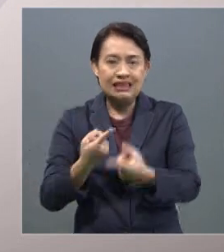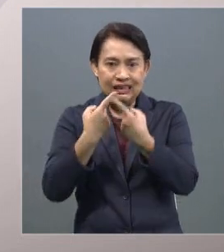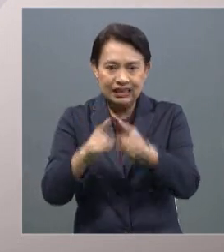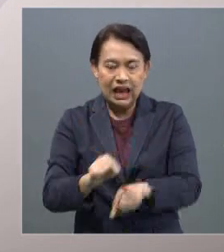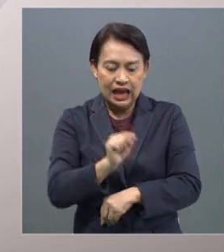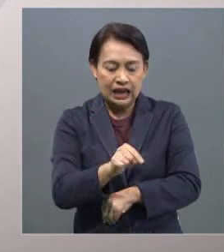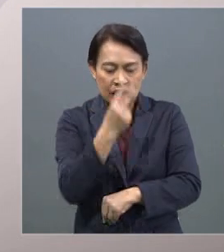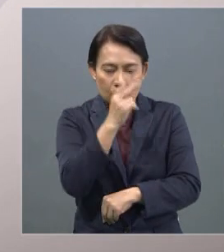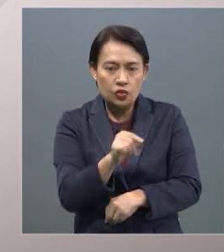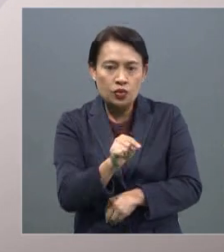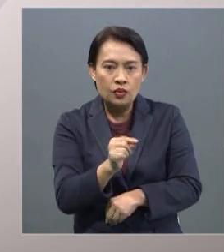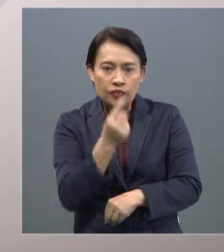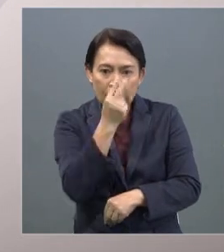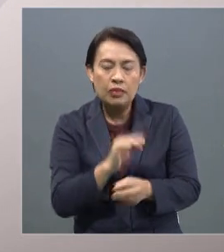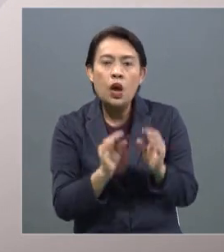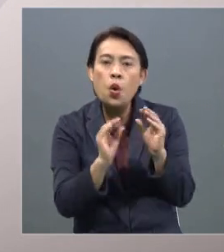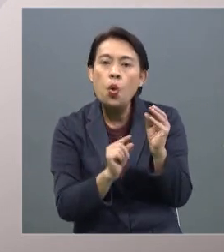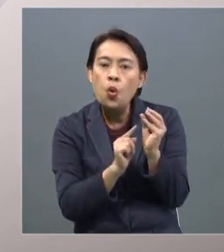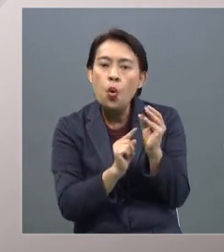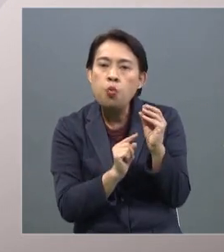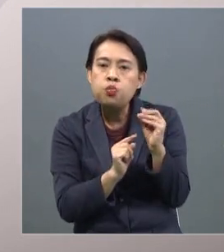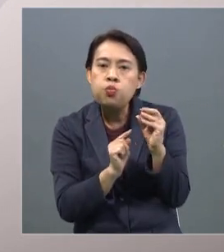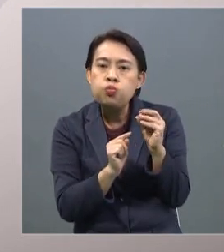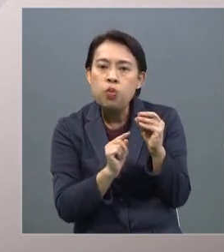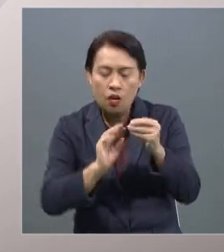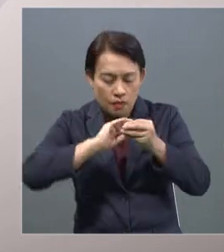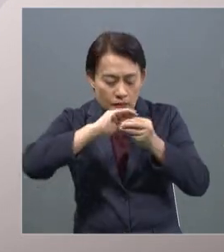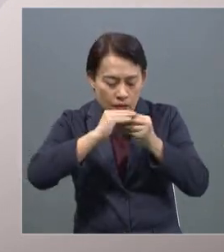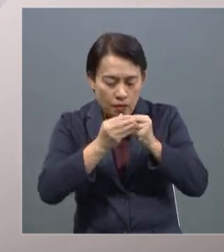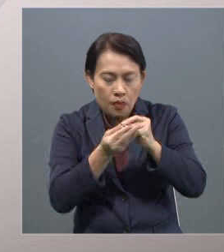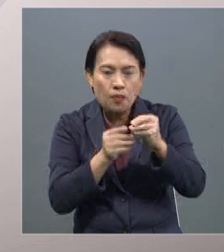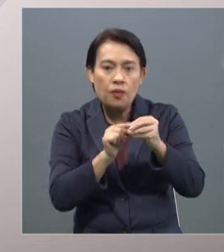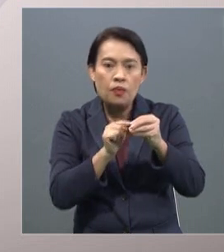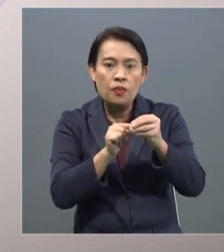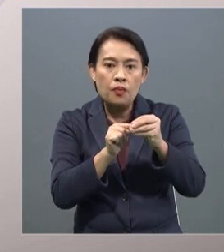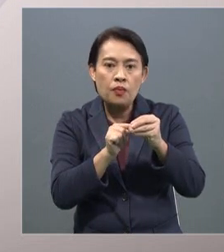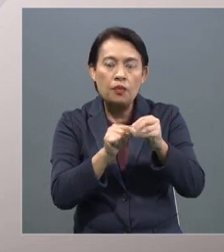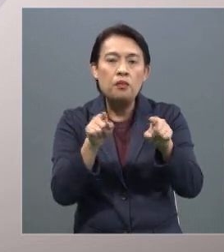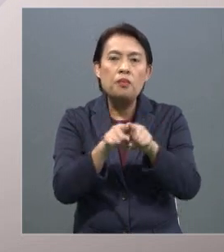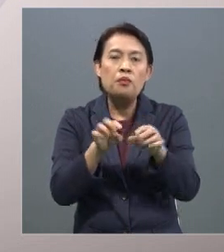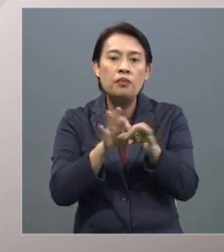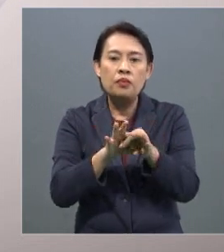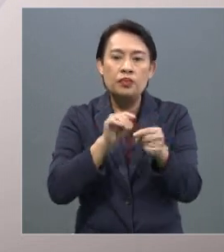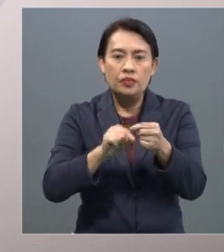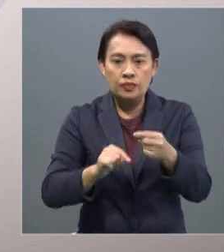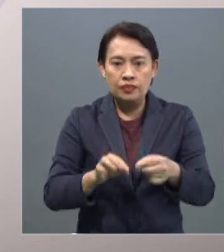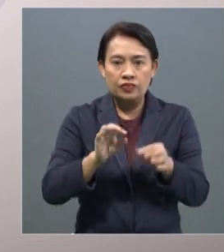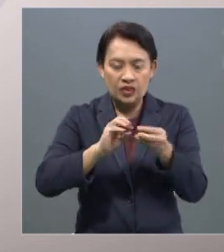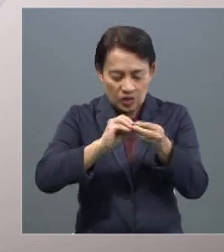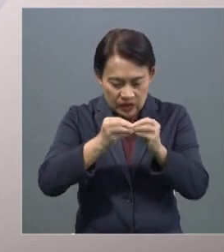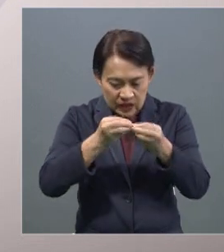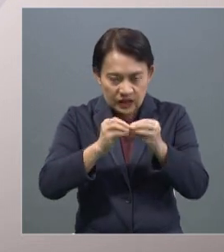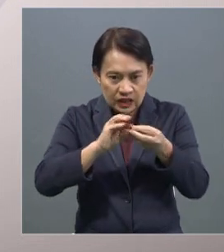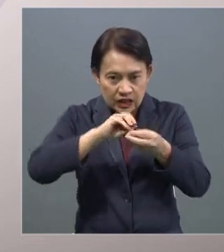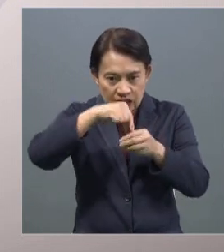เขาเนี่ยจะเป็นลูกกลมๆนิ่มๆแล้วเขาจะห่อด้วยคล้ายๆเหมือนถุงมือยางหรือว่าลูกโป่งถ้าจะกินเนี่ยคุณจะต้องเอาพวกของ